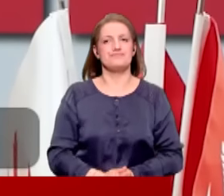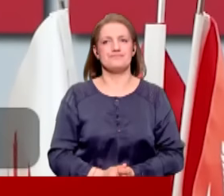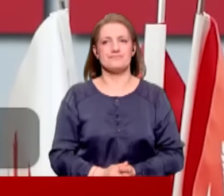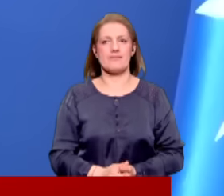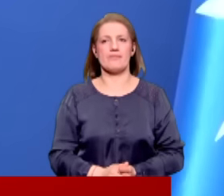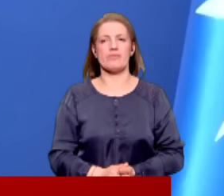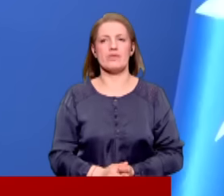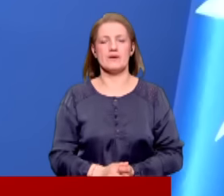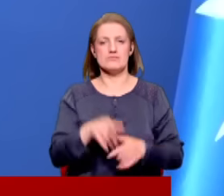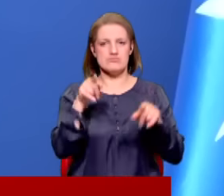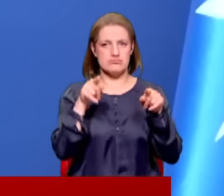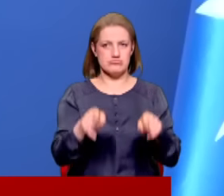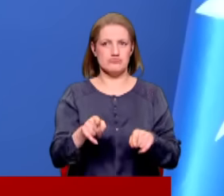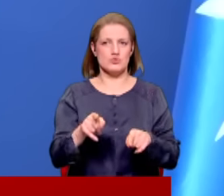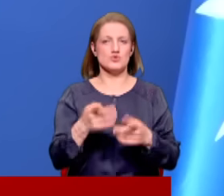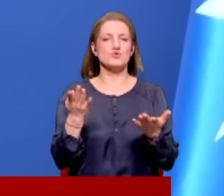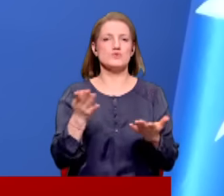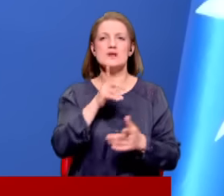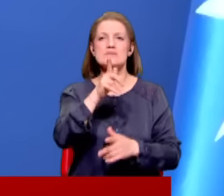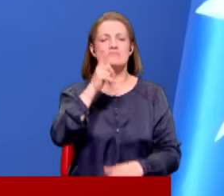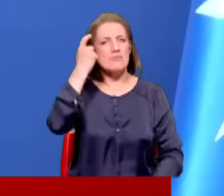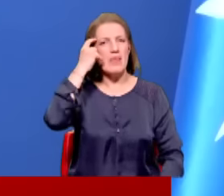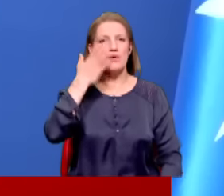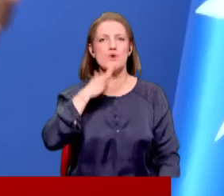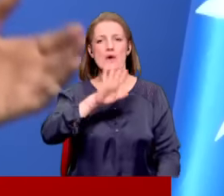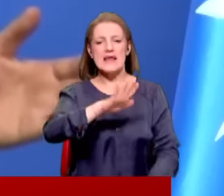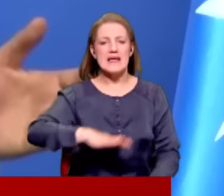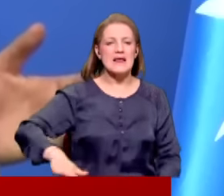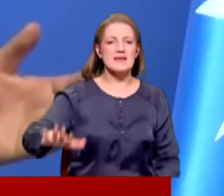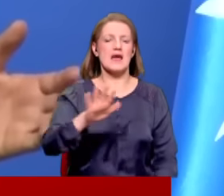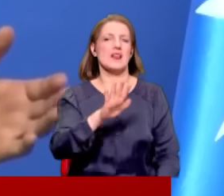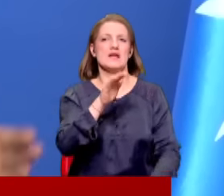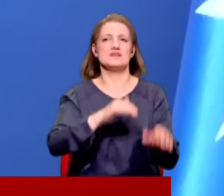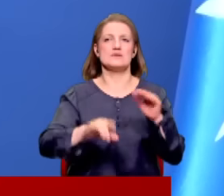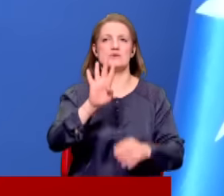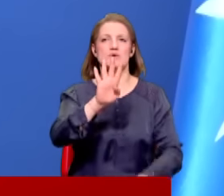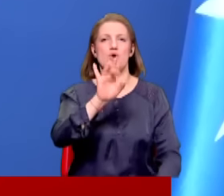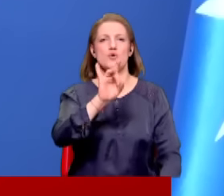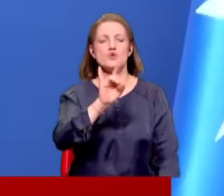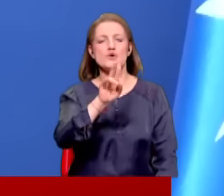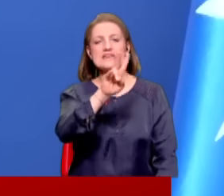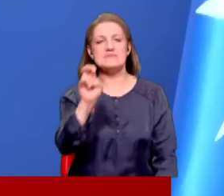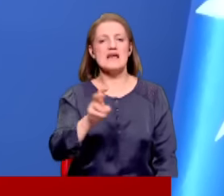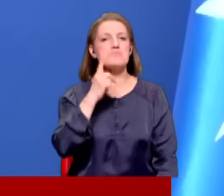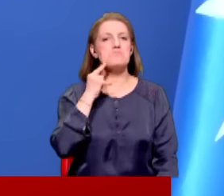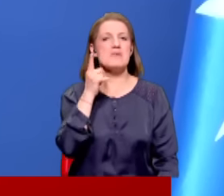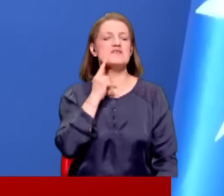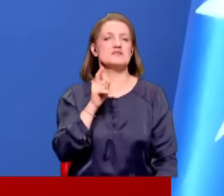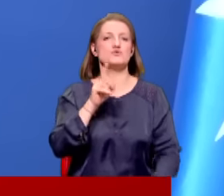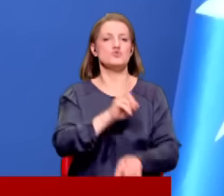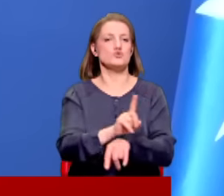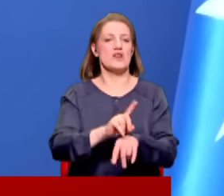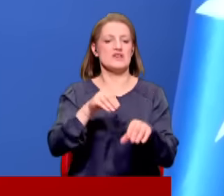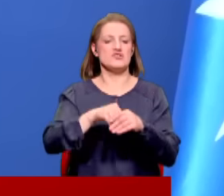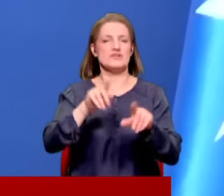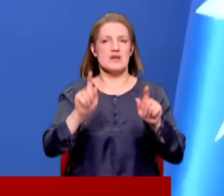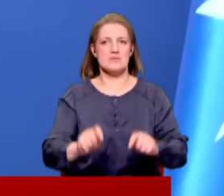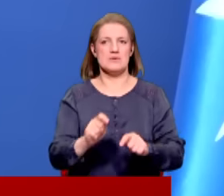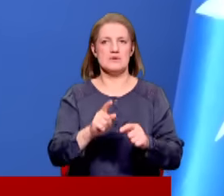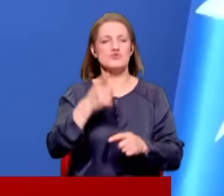seçim sonucudur. Bu çağrıların tabii mantığı yok. Genel seçim 14 Mayıs 28 Mayıs sürecinde gerçekleştirildi.